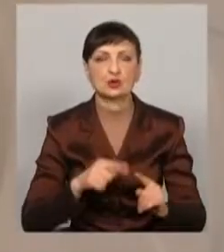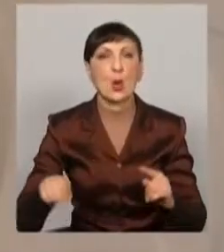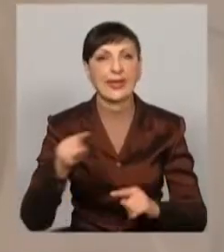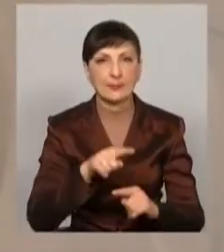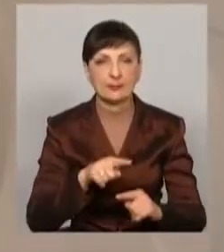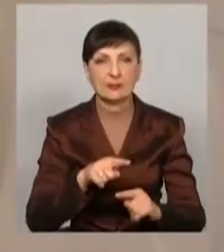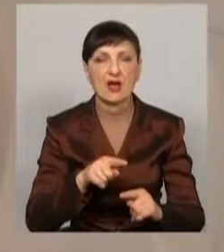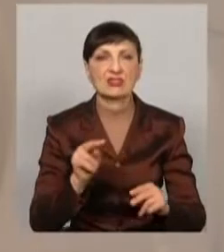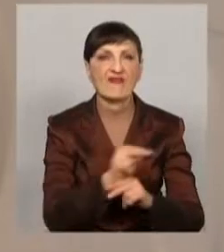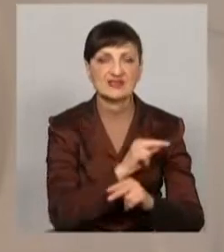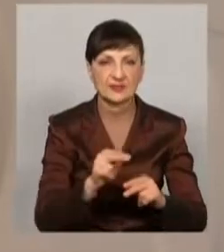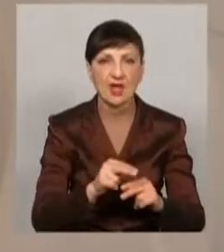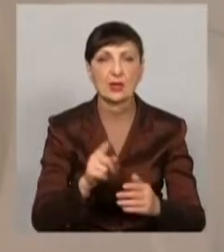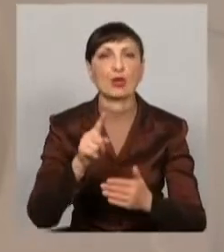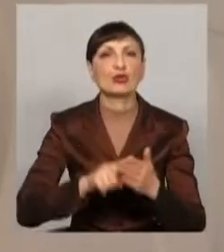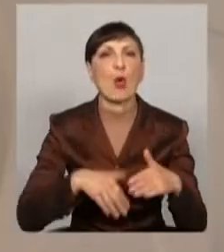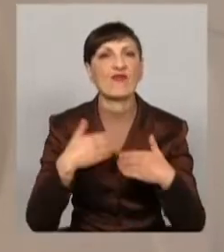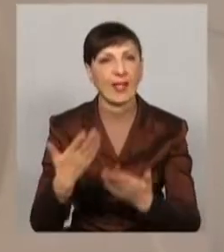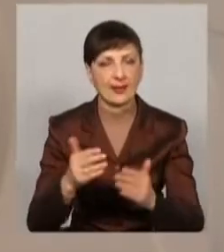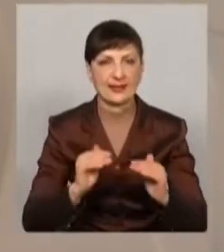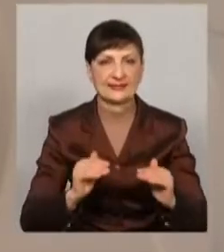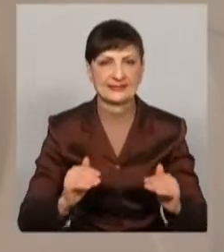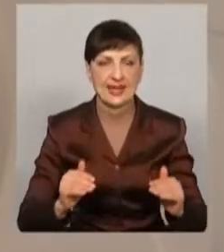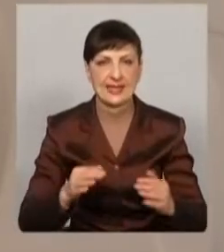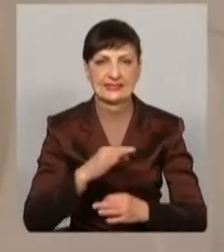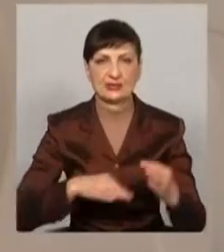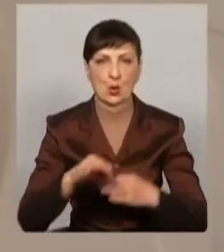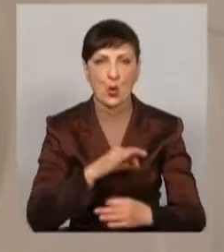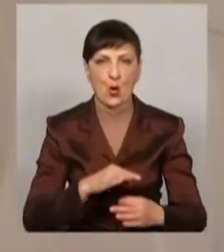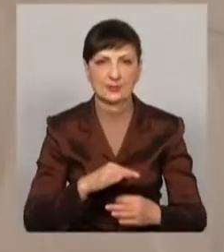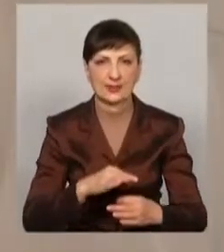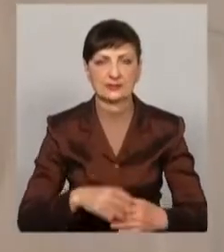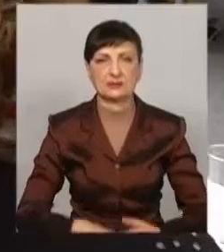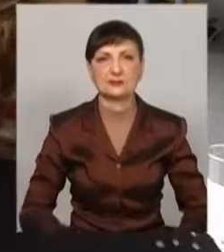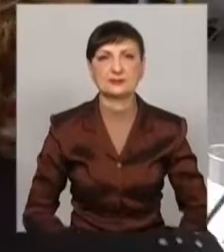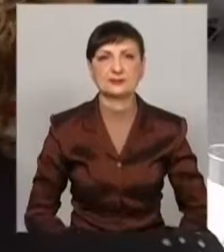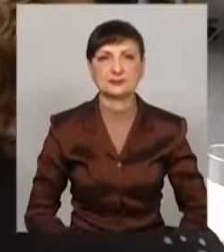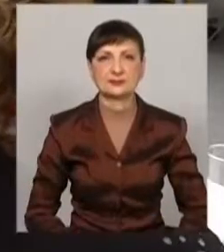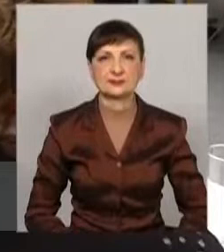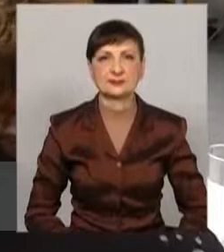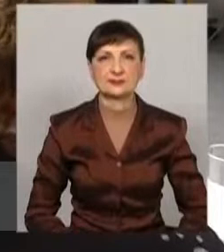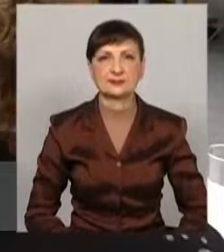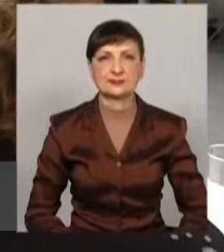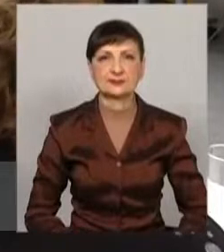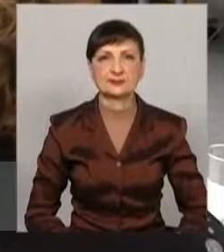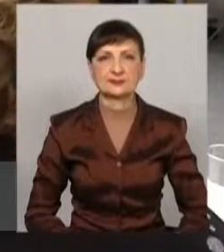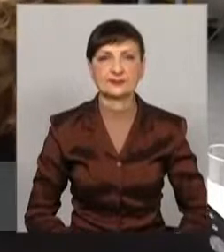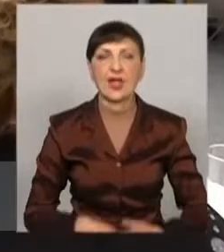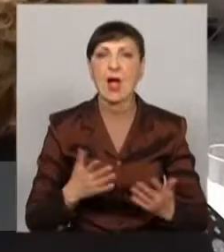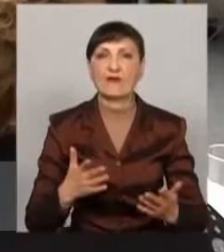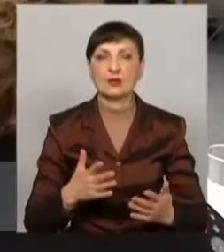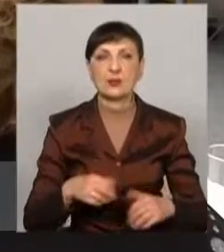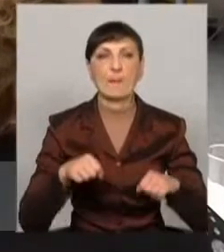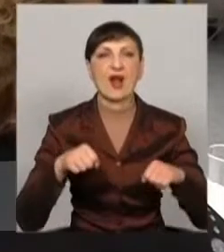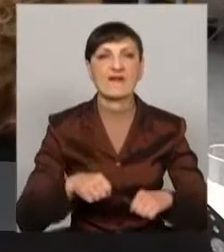на воспитание доверили этих детей, детей-сирот, детей, оставшихся без попечения. А вот